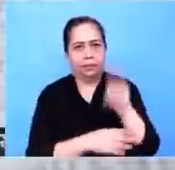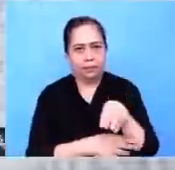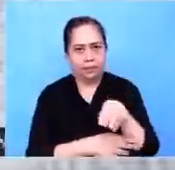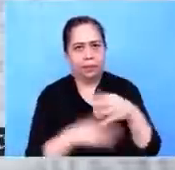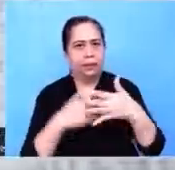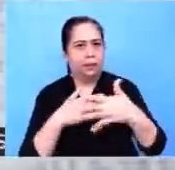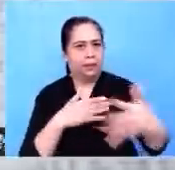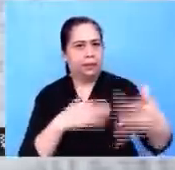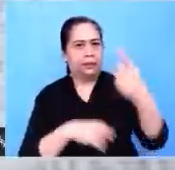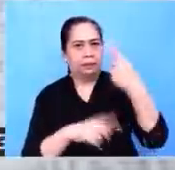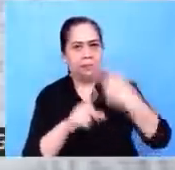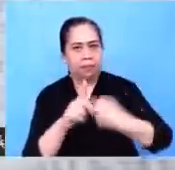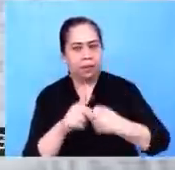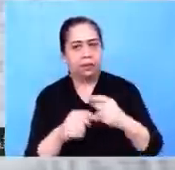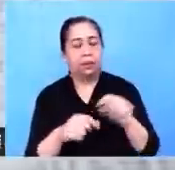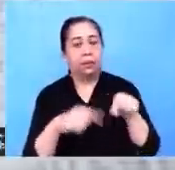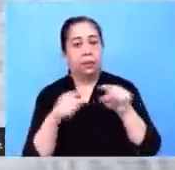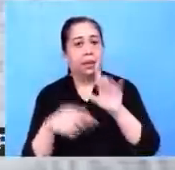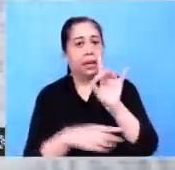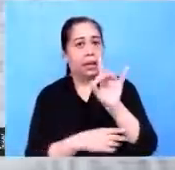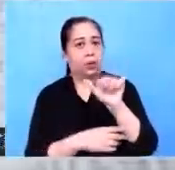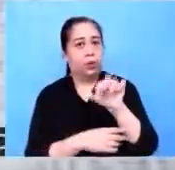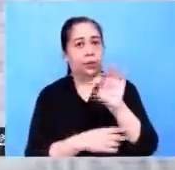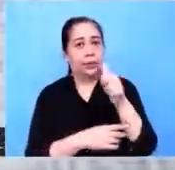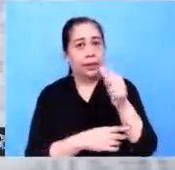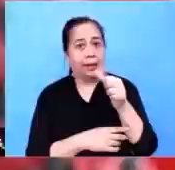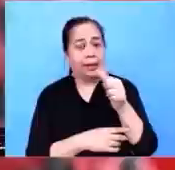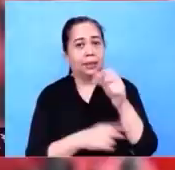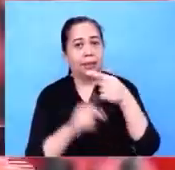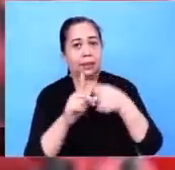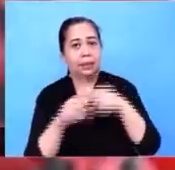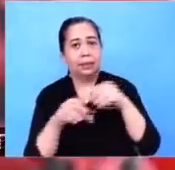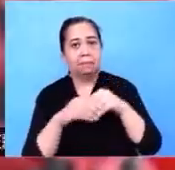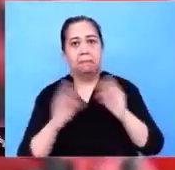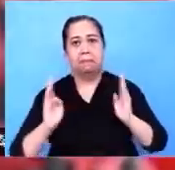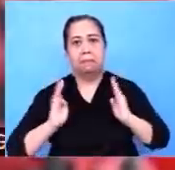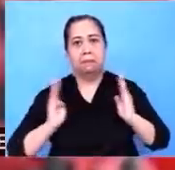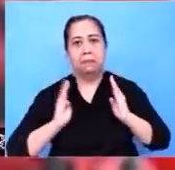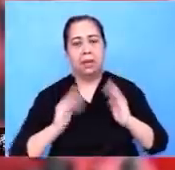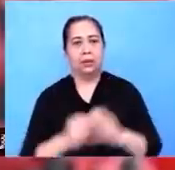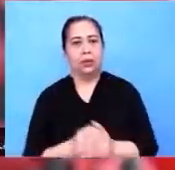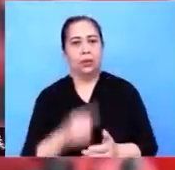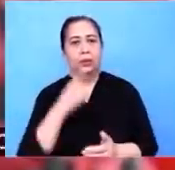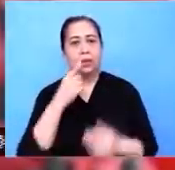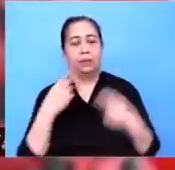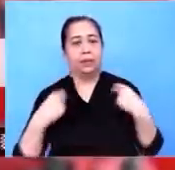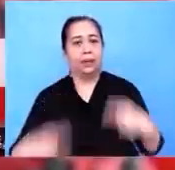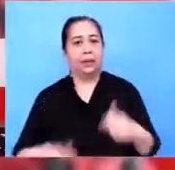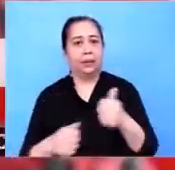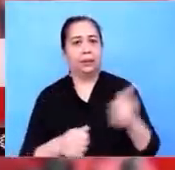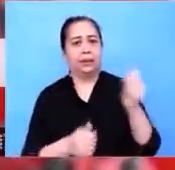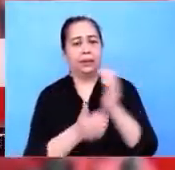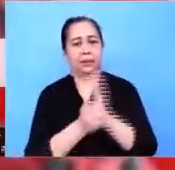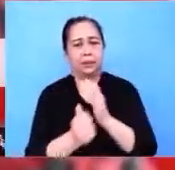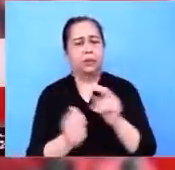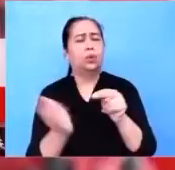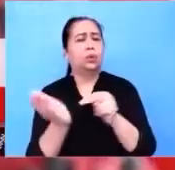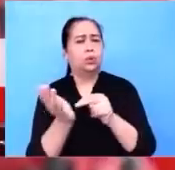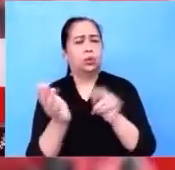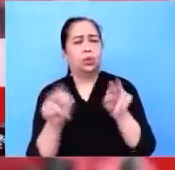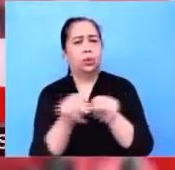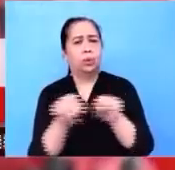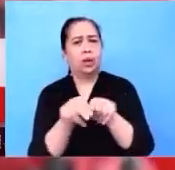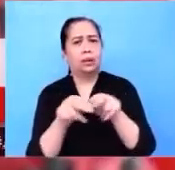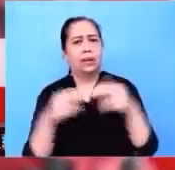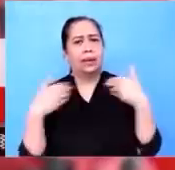buwan, habang 8 to 10 degrees Celsius naman sa Baguio. Ayon sa health experts, normal po na marami ang magkaroon ng mga